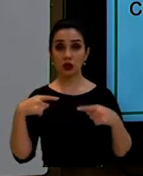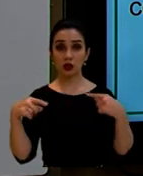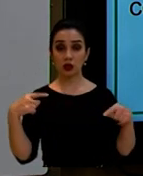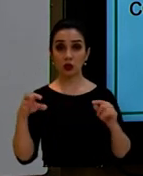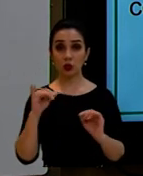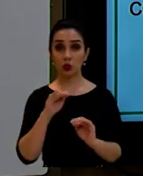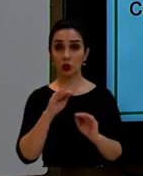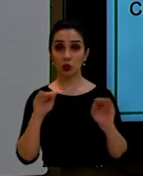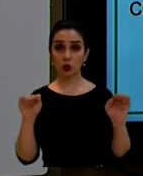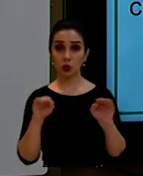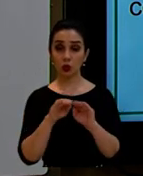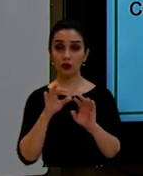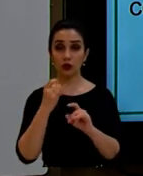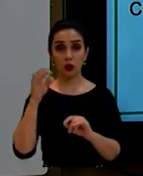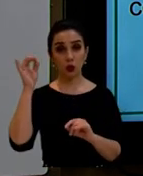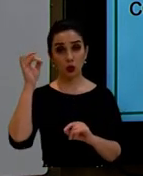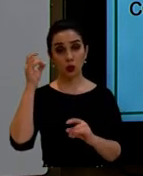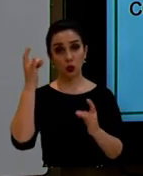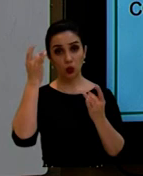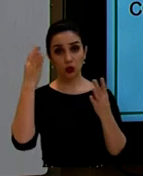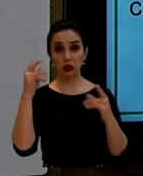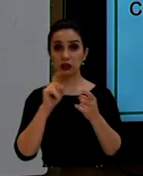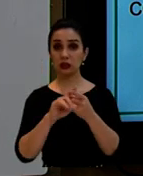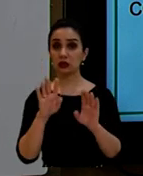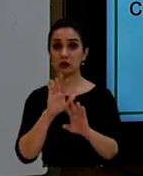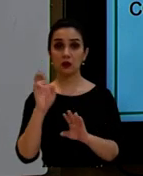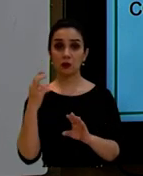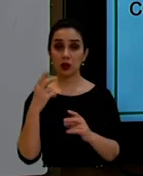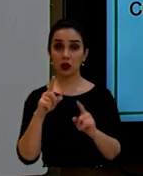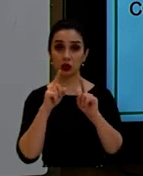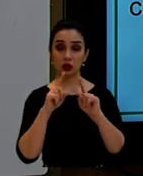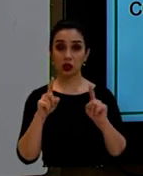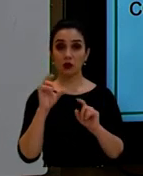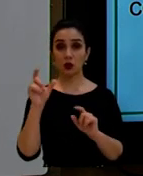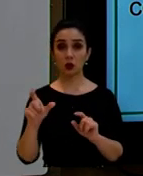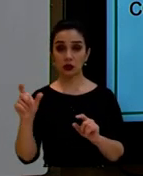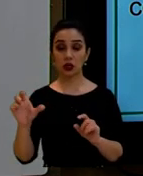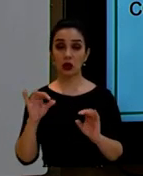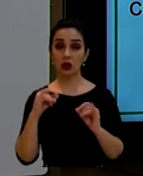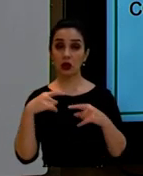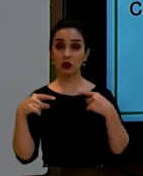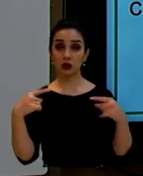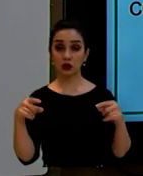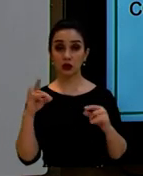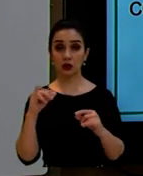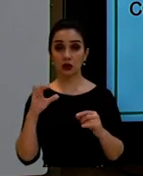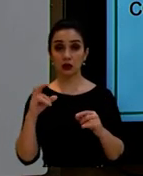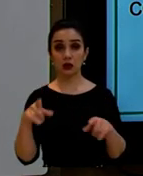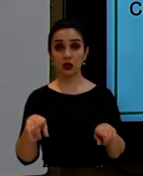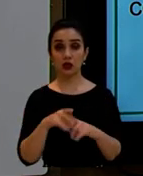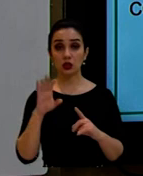различия в уровне культуры связаны не с биологическими особенностями людей разных рас, а